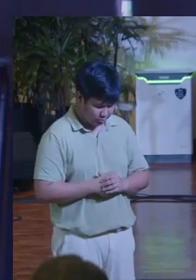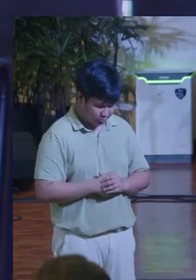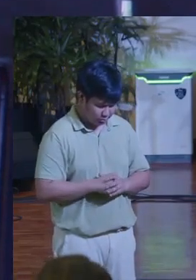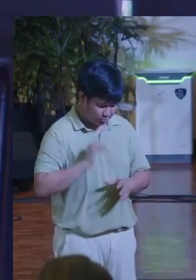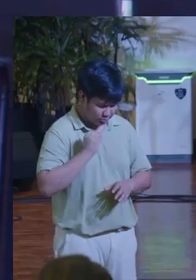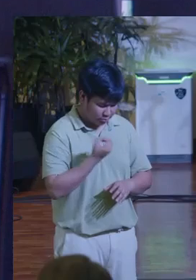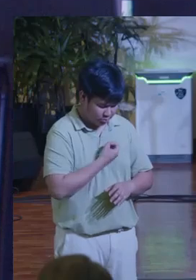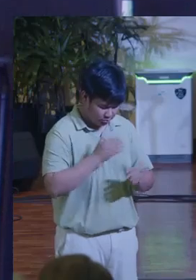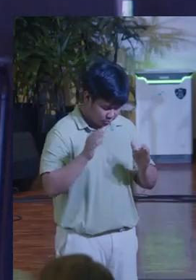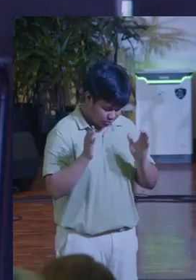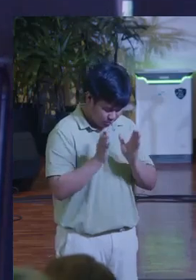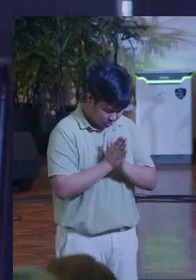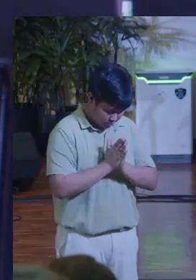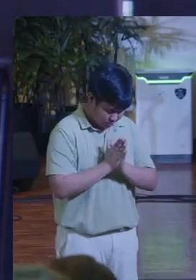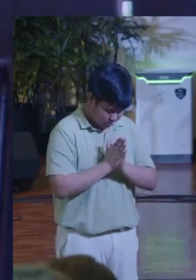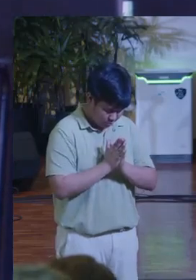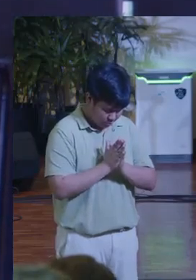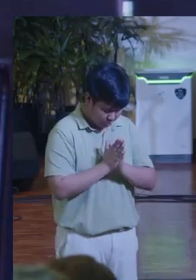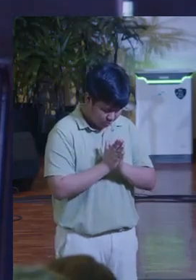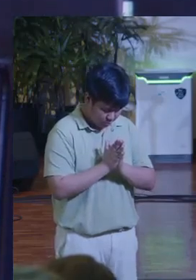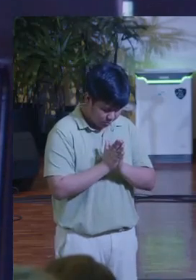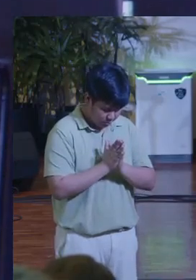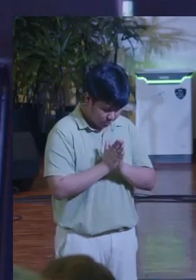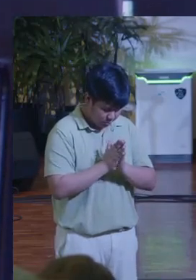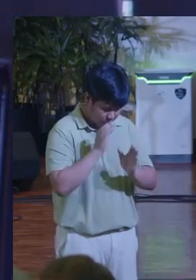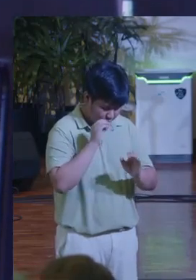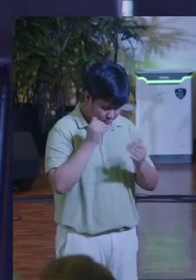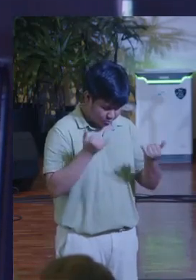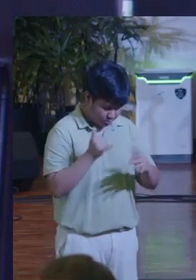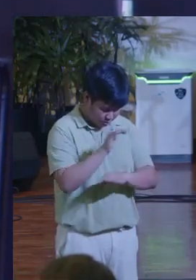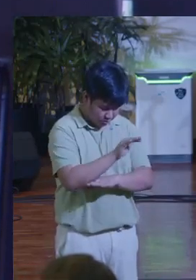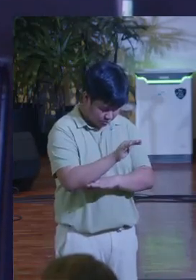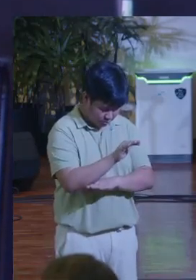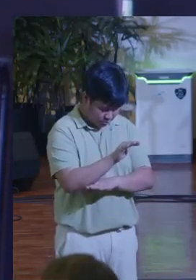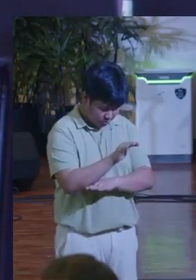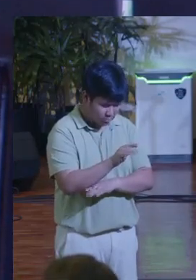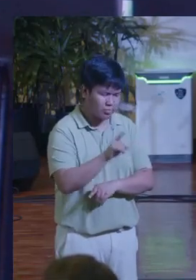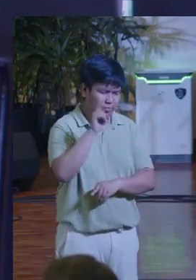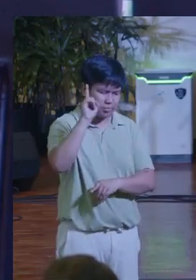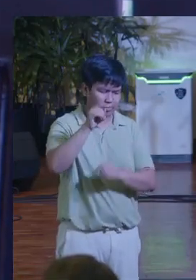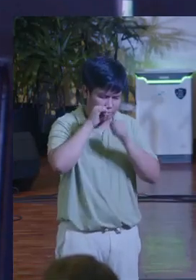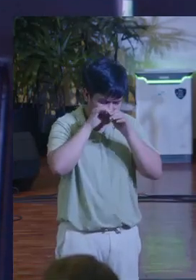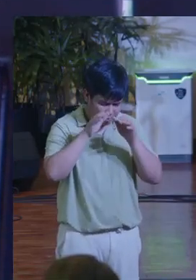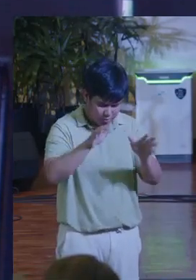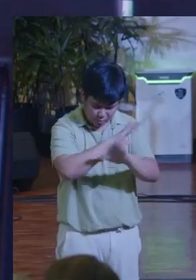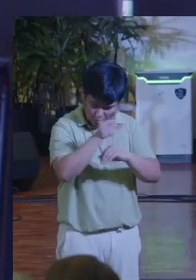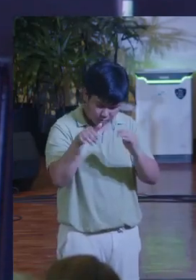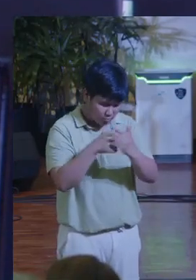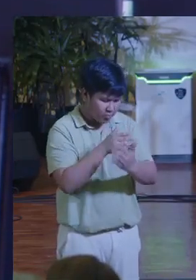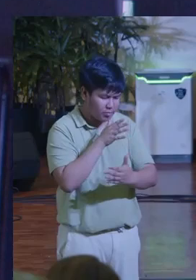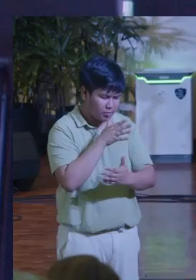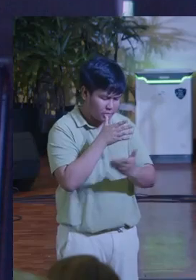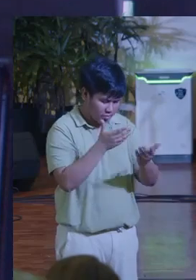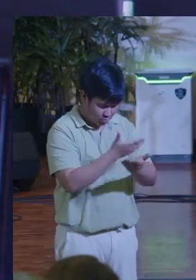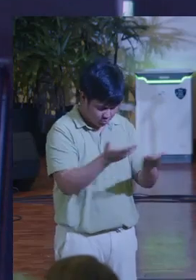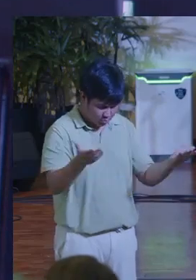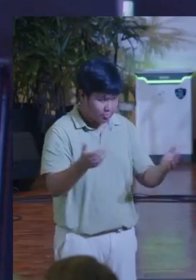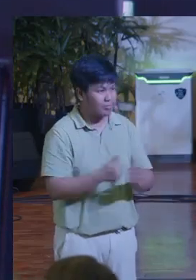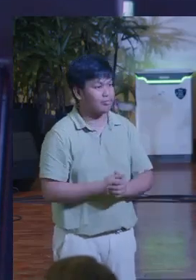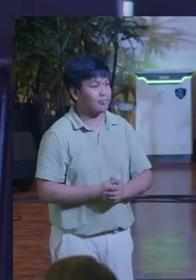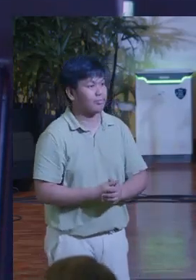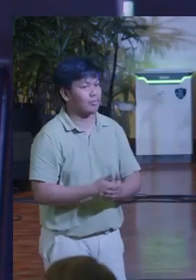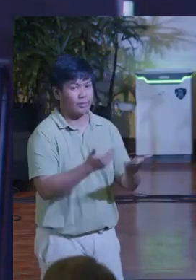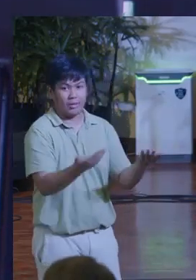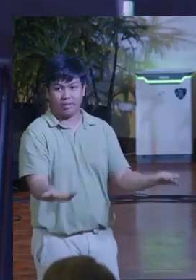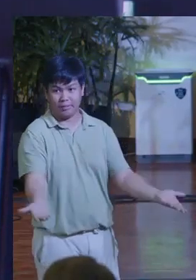Yan po ang aming dalangin, Panginoon, sa hapong ito. Kayo po magpala sa aming mga ina. Tayo po ay